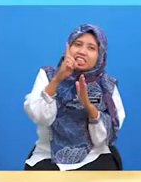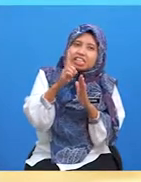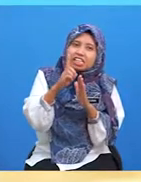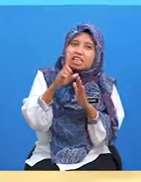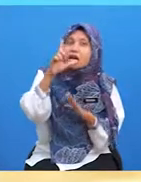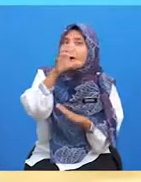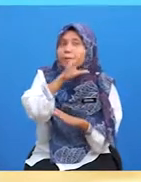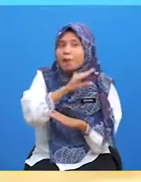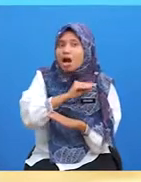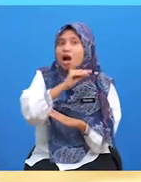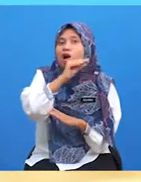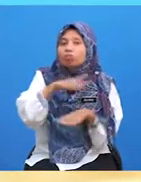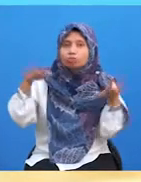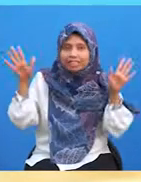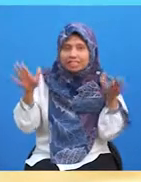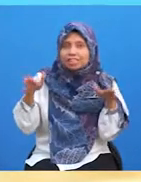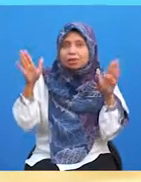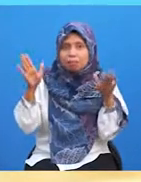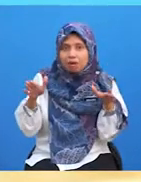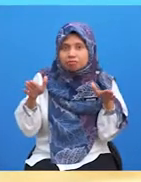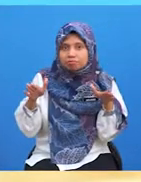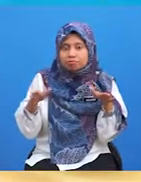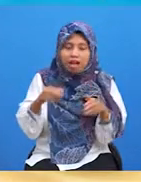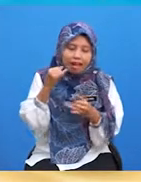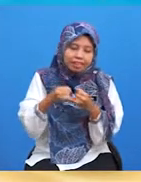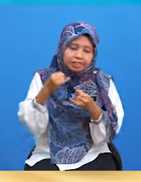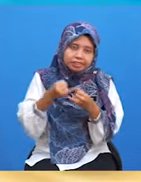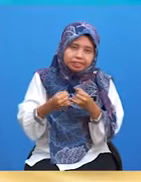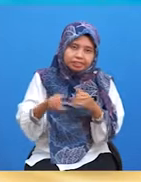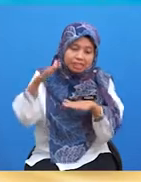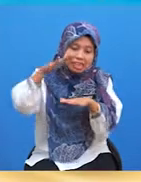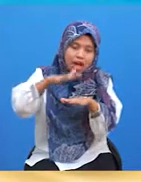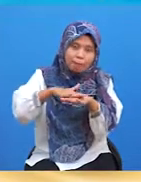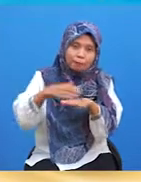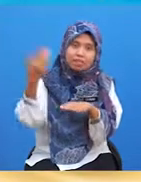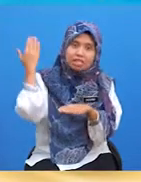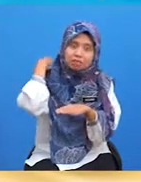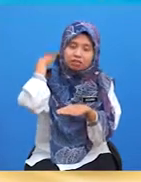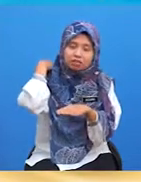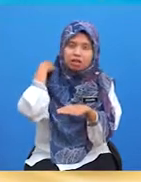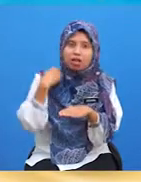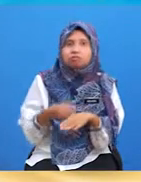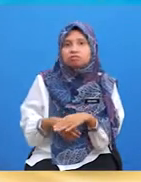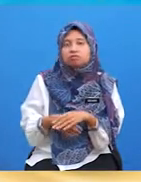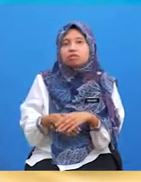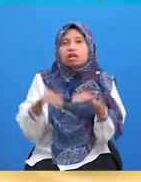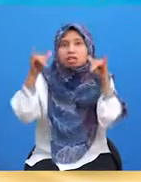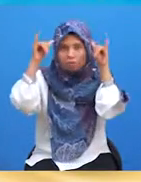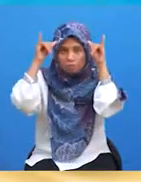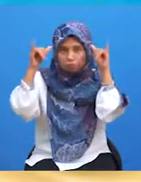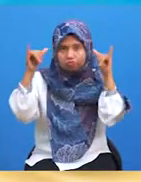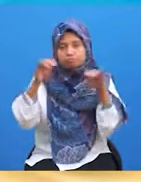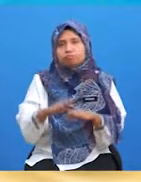terbang akhirnya hinggap di belakang kerbau. Adakah jawapan kamu sama dengan jawapan